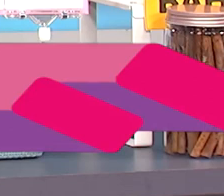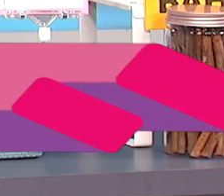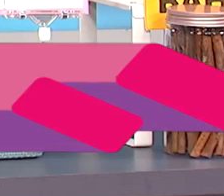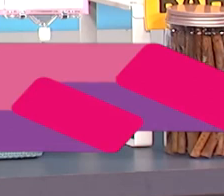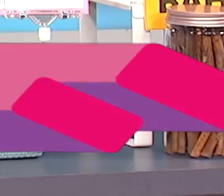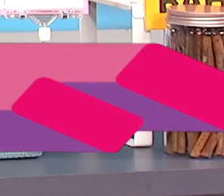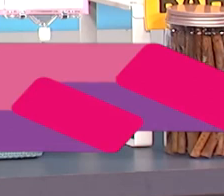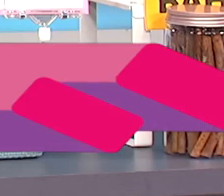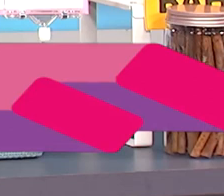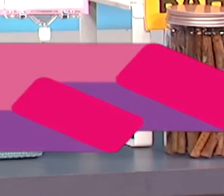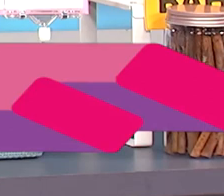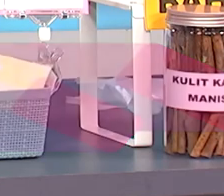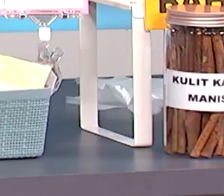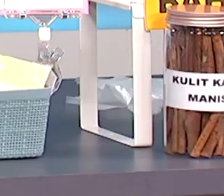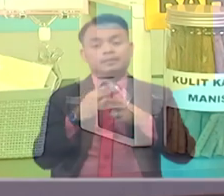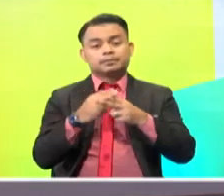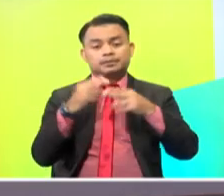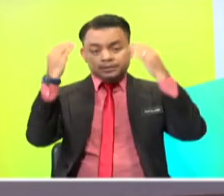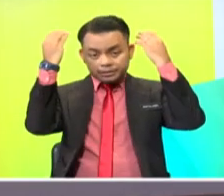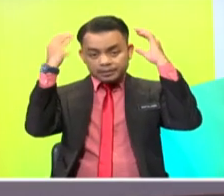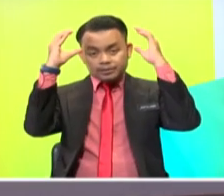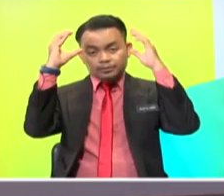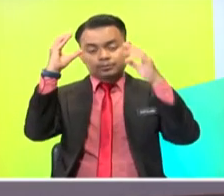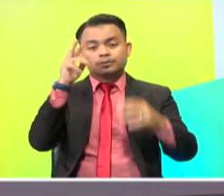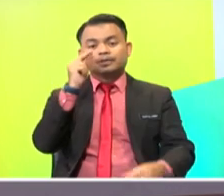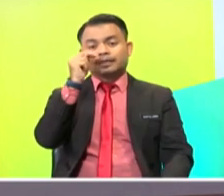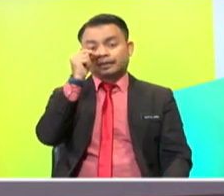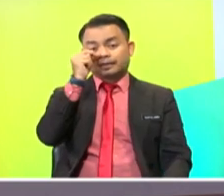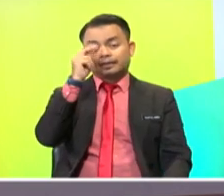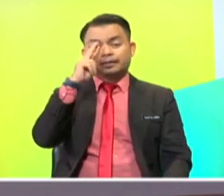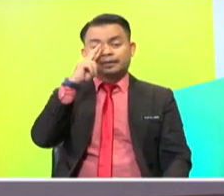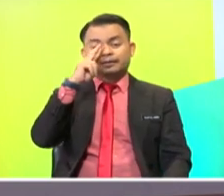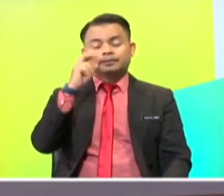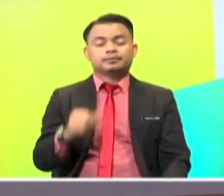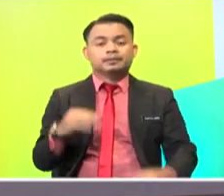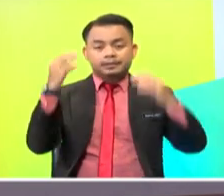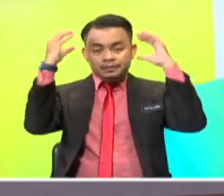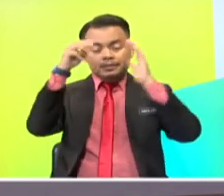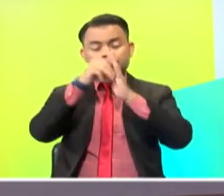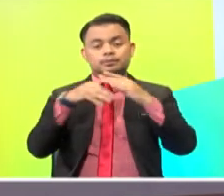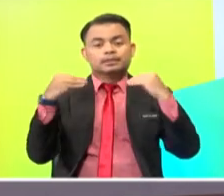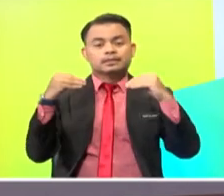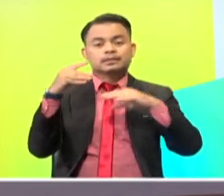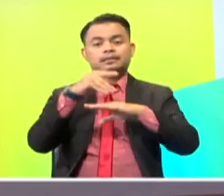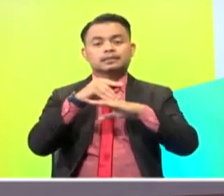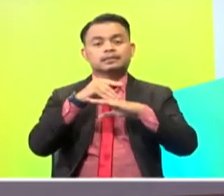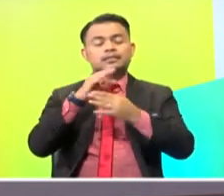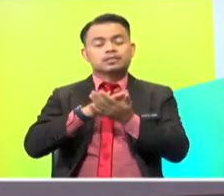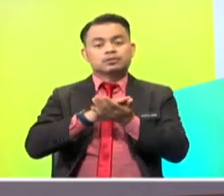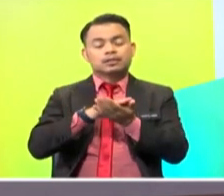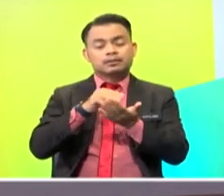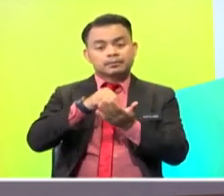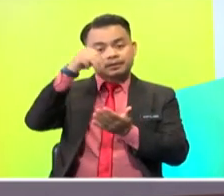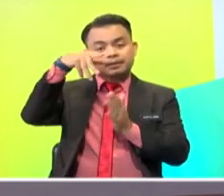GN isyarat namecheck gue end er chegou mengajar di Sekolah Menengah pendidikan dan